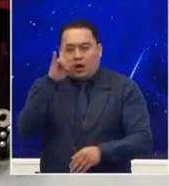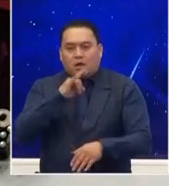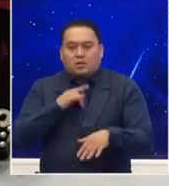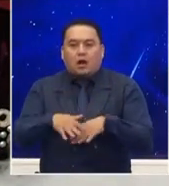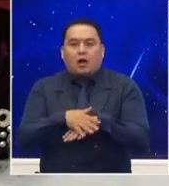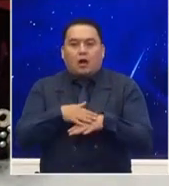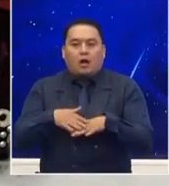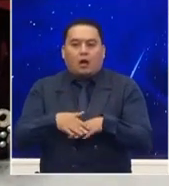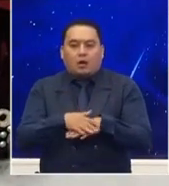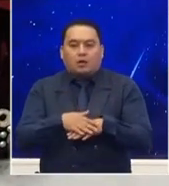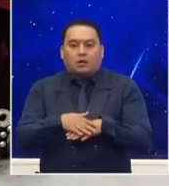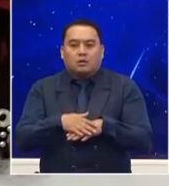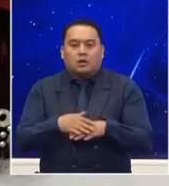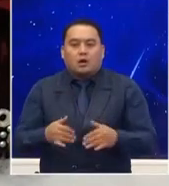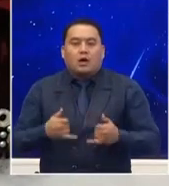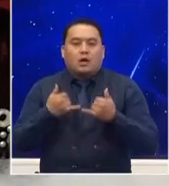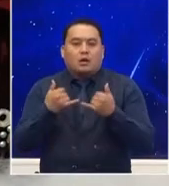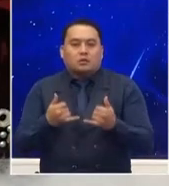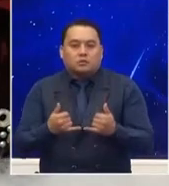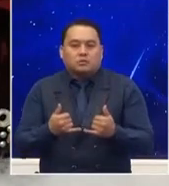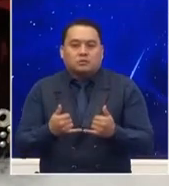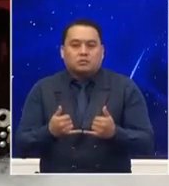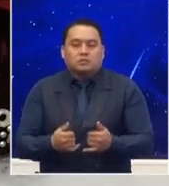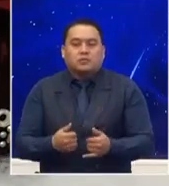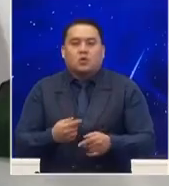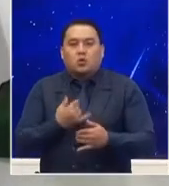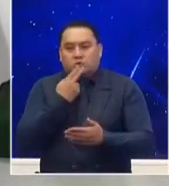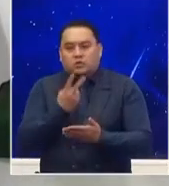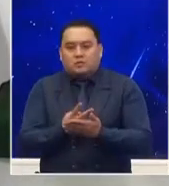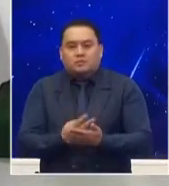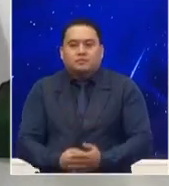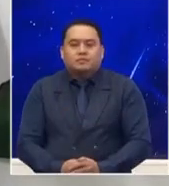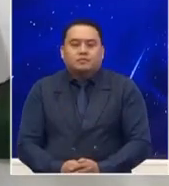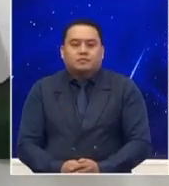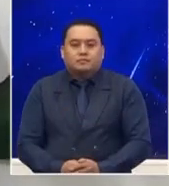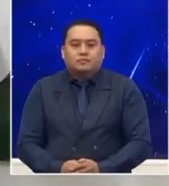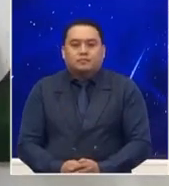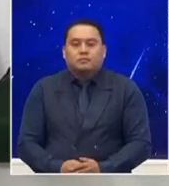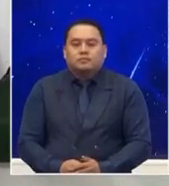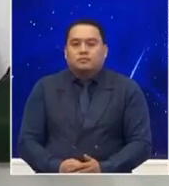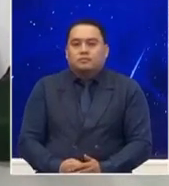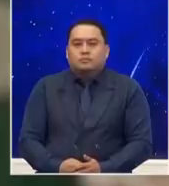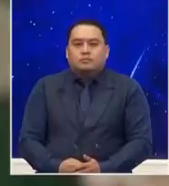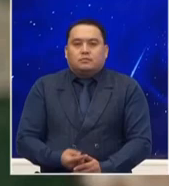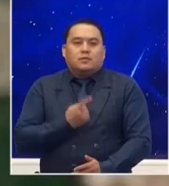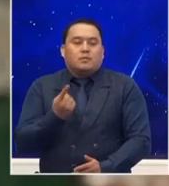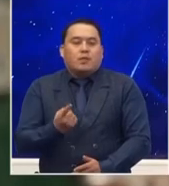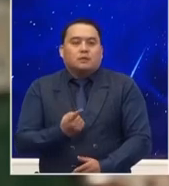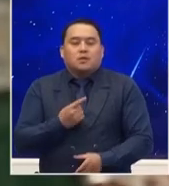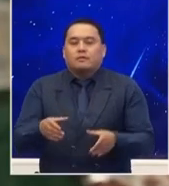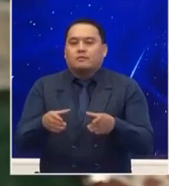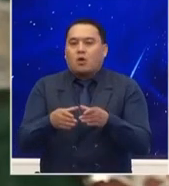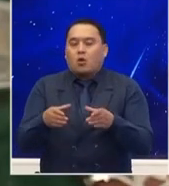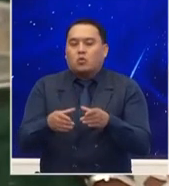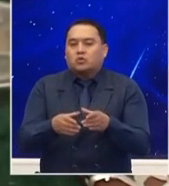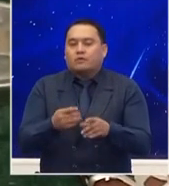халқына, жалпы Қазақстан халқына паш етеміз деген ойдамыз. Өңірде шеберлер одағының құрылуы Жеңіскүл секілді өзге де